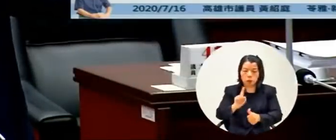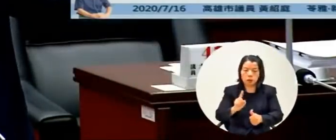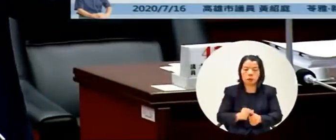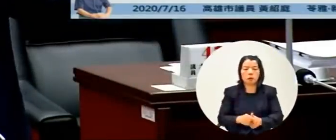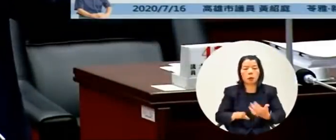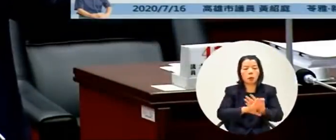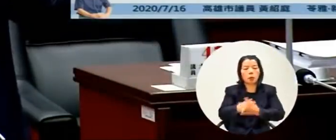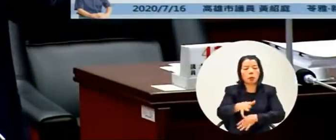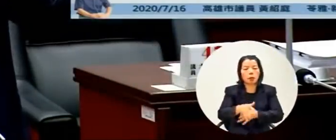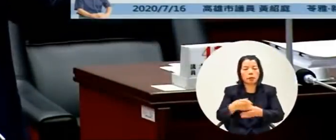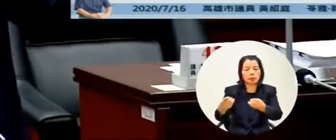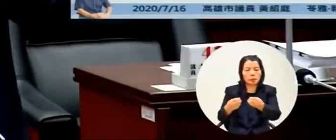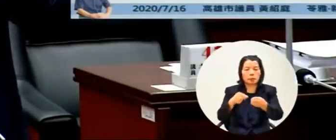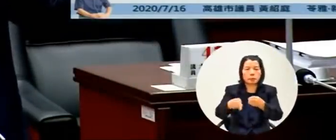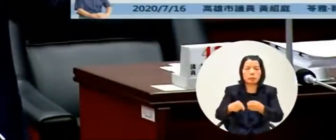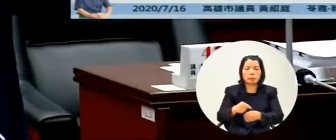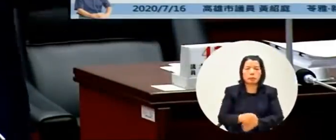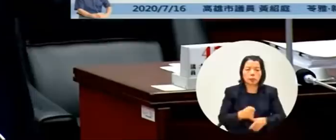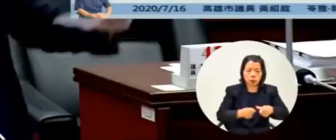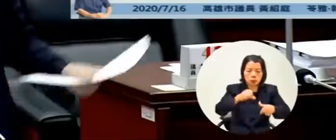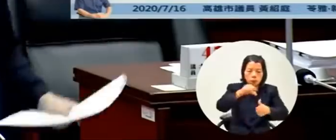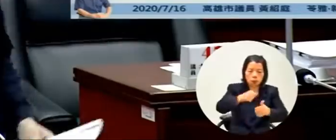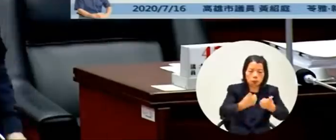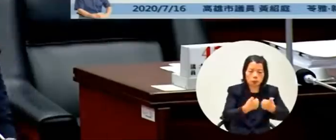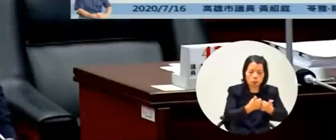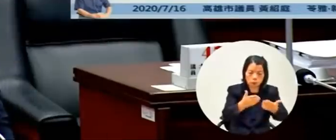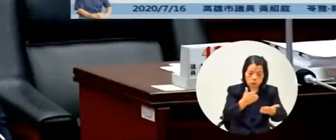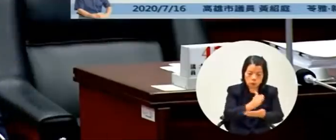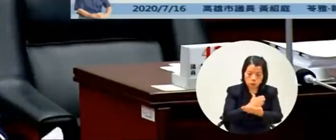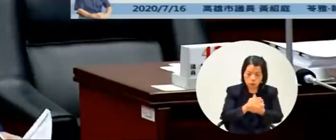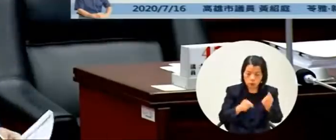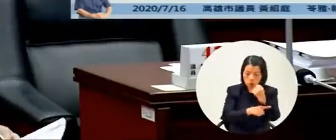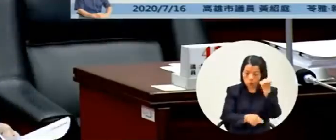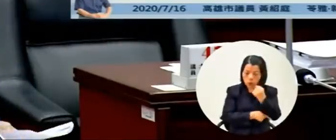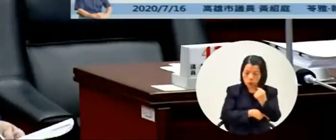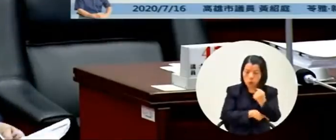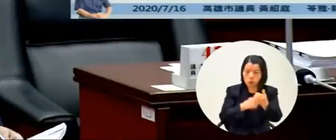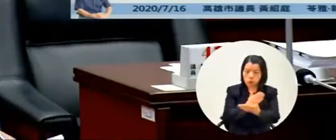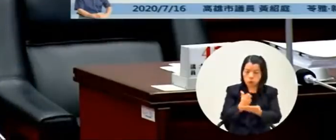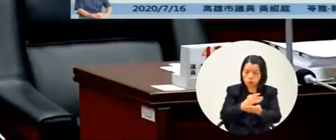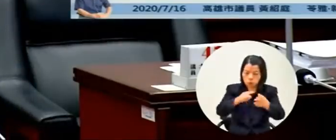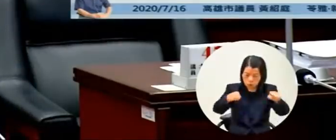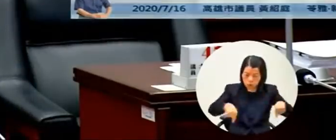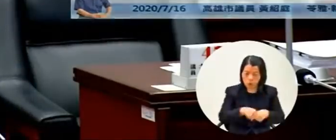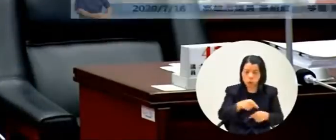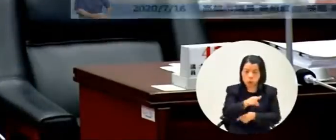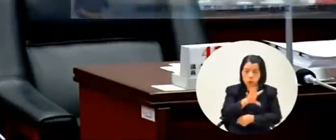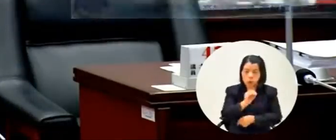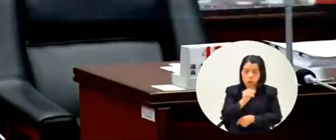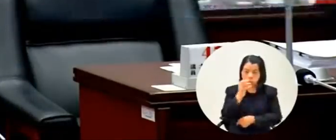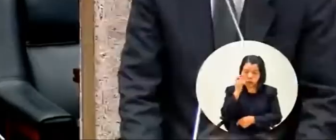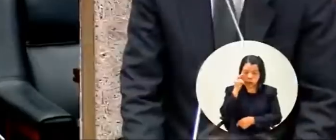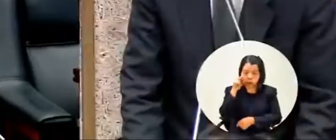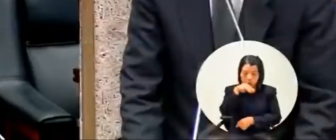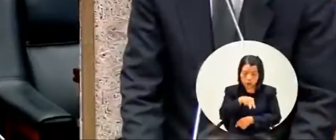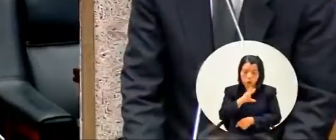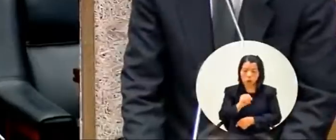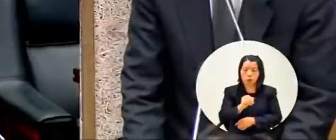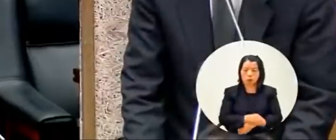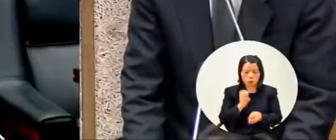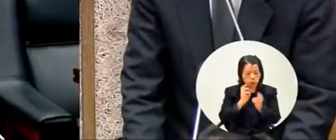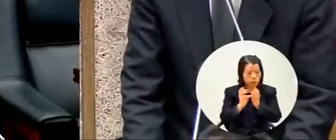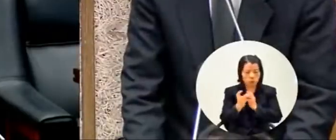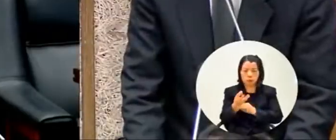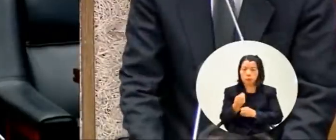份工程会的判决报告，有还是没有？局长你有没有看过？ 我不没有很仔细的